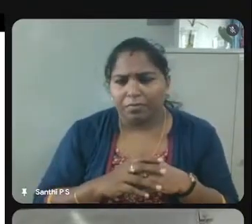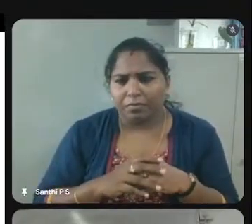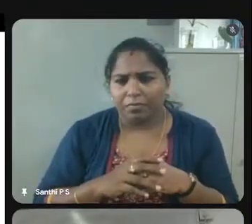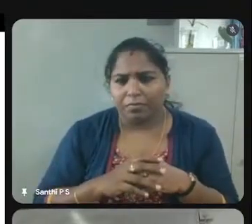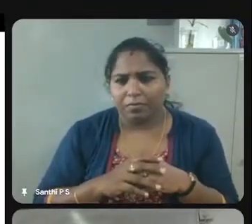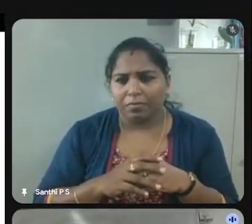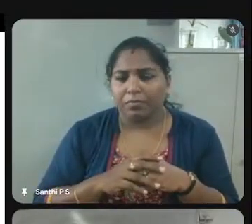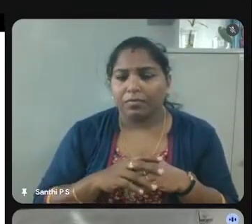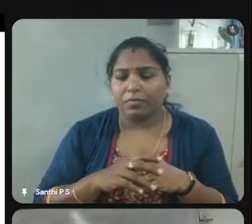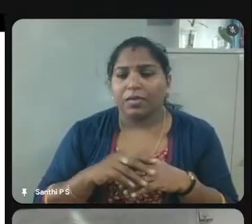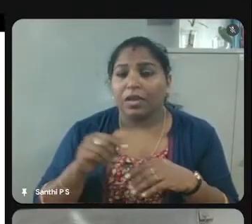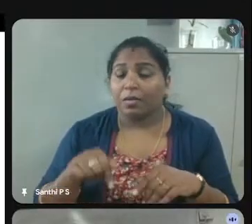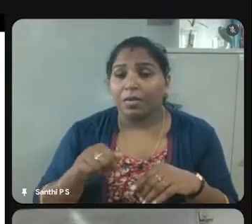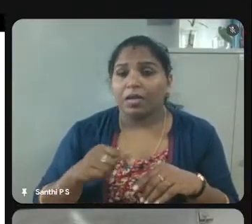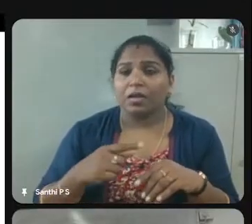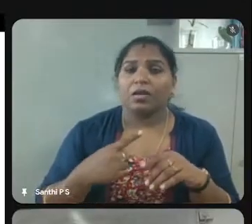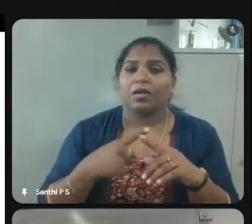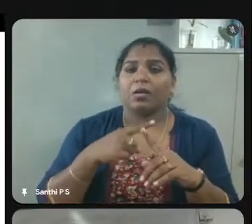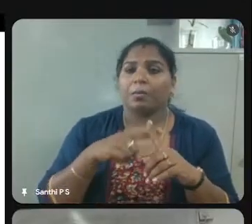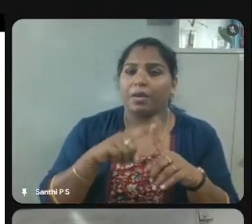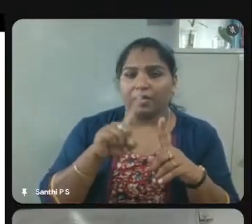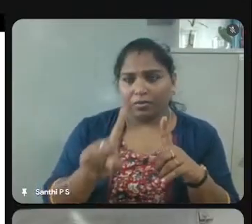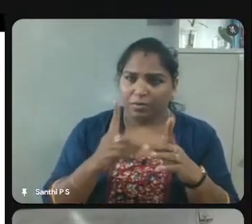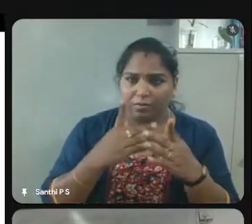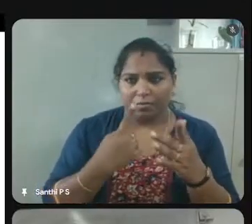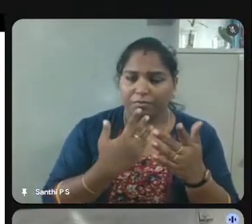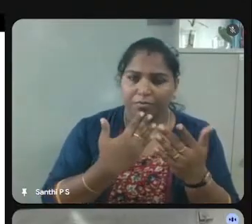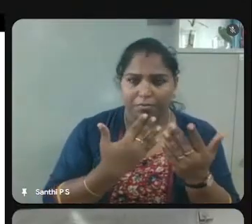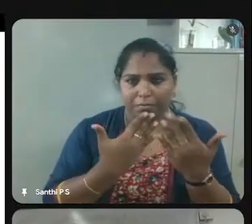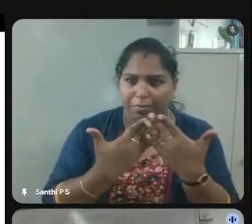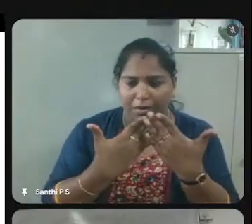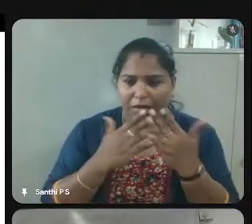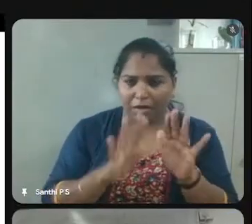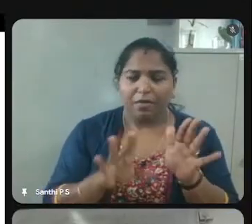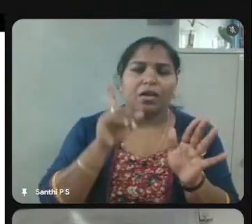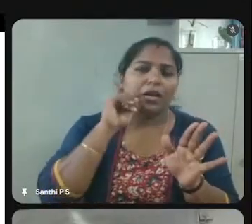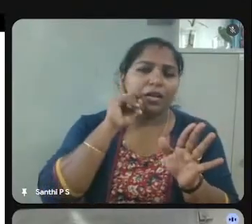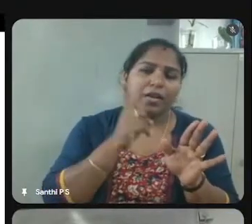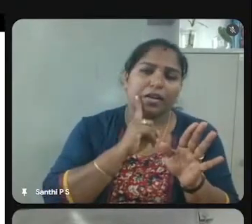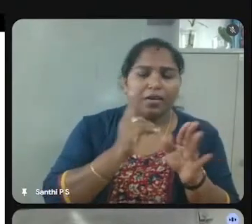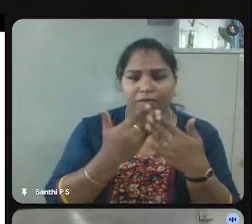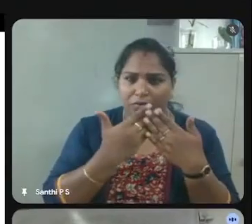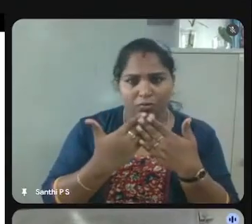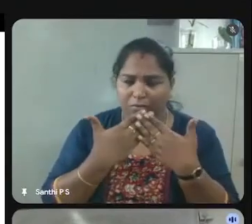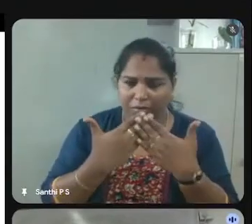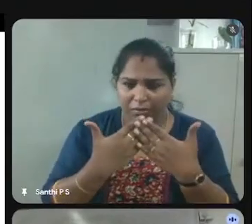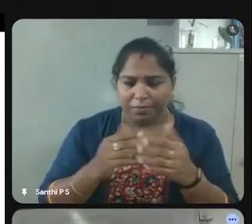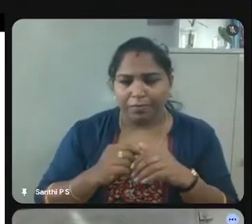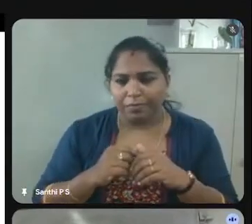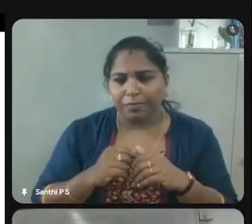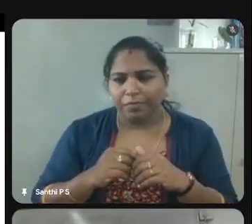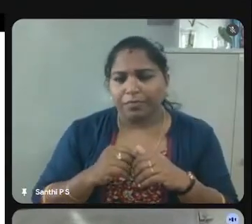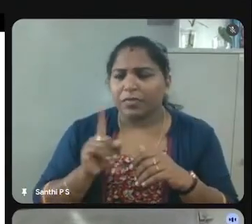ഇപ്പോഴത്തെ കറണ്ട് സിറ്റുവേഷൻ +1 ഒരു സ്കൂളിൽ പഠിക്കുന്നുണ്ട്. അത് ഹിയറിംഗ് ഡിഫക്റ്റ് ഉള്ള കുട്ടികൾക്ക് വേണ്ടിയുള്ള സ്കൂളിലാണ് പഠിക്കുന്നത്. എന്റെ